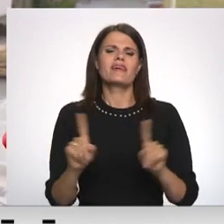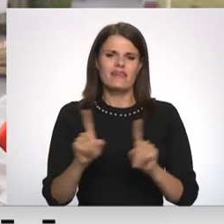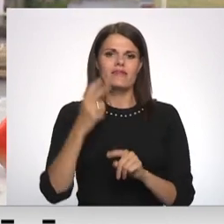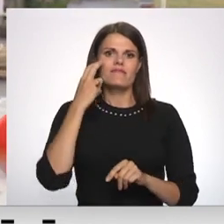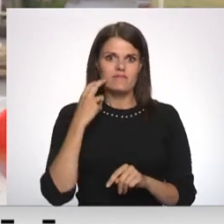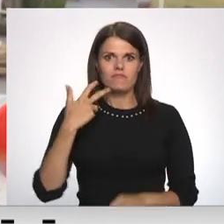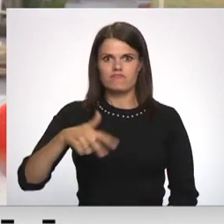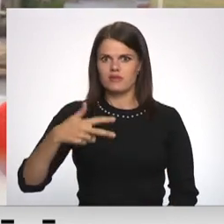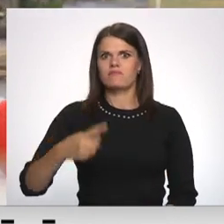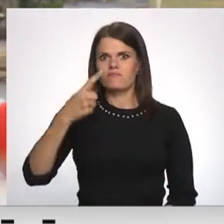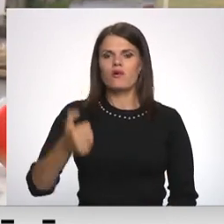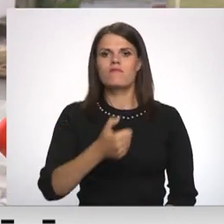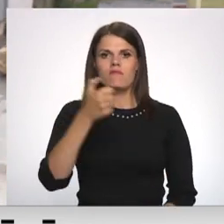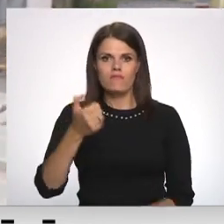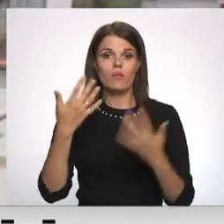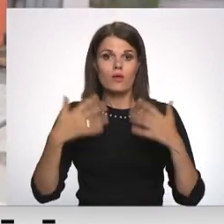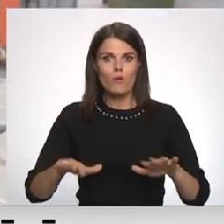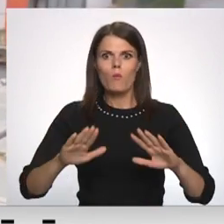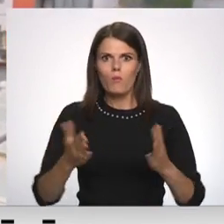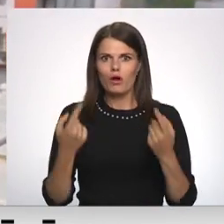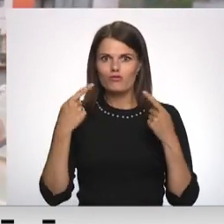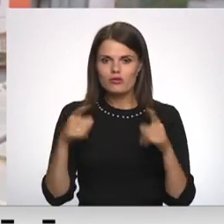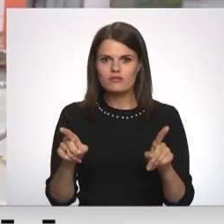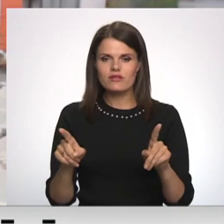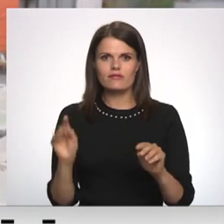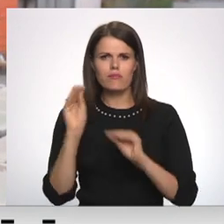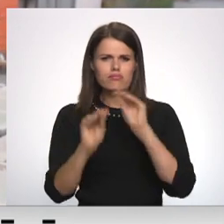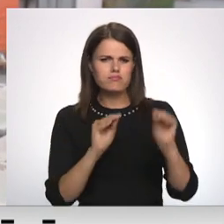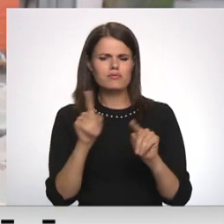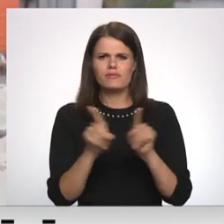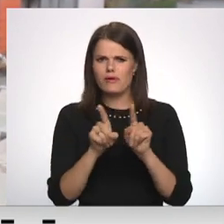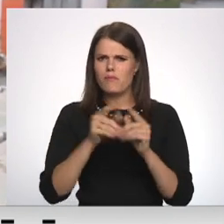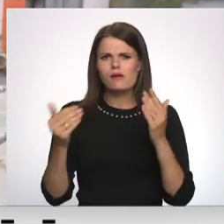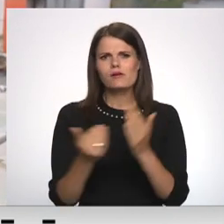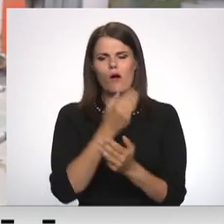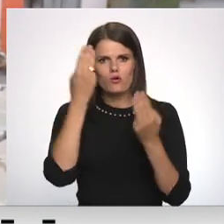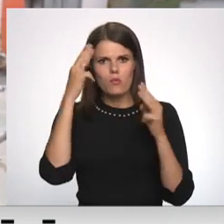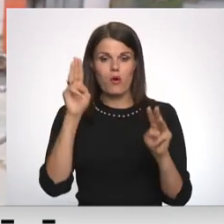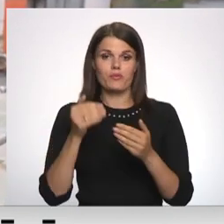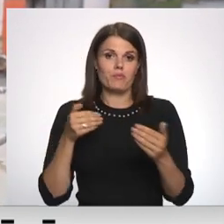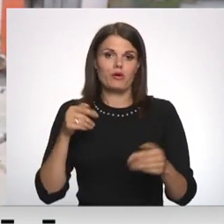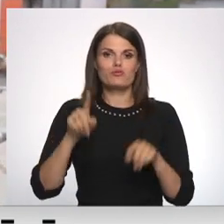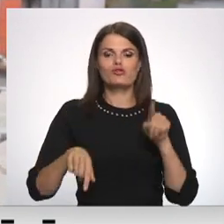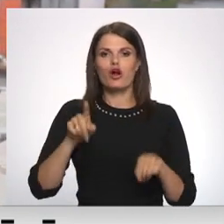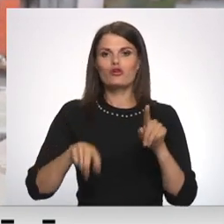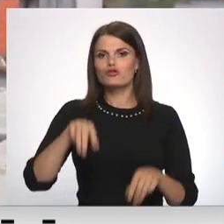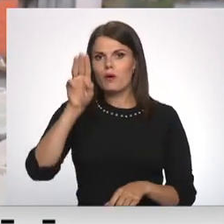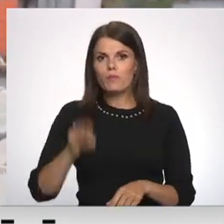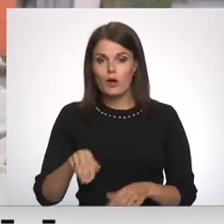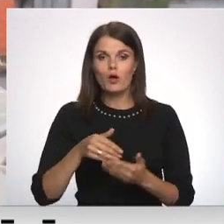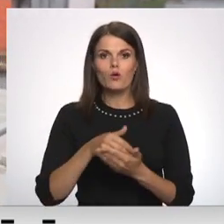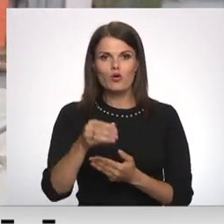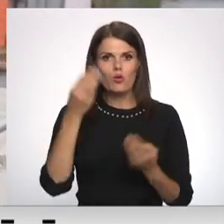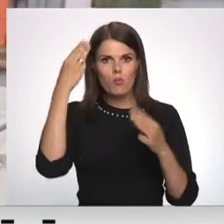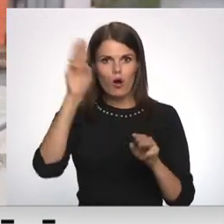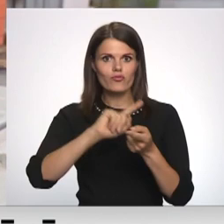ir 31 gadu vecas, bet citas tieši blakus ir pilnīgi jaunas uzstādītas vien pirms dažiem mēnešiem. Turpinot kuģi